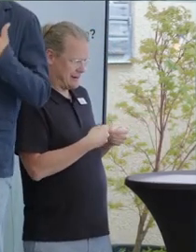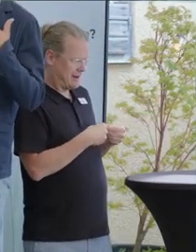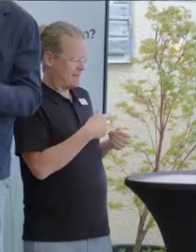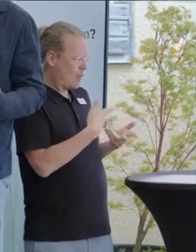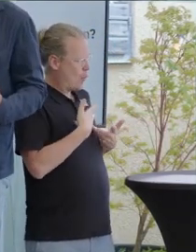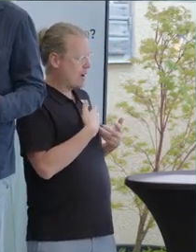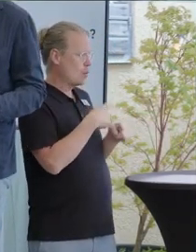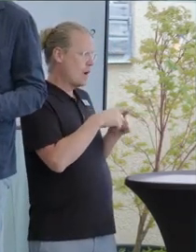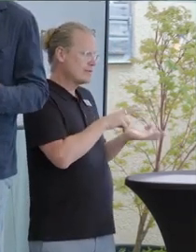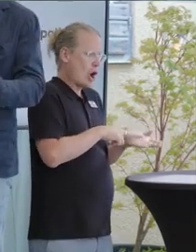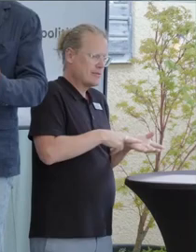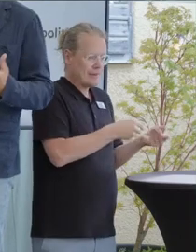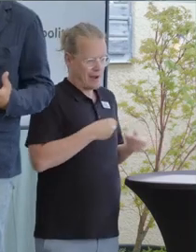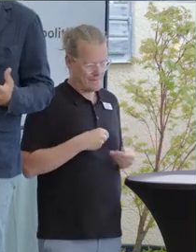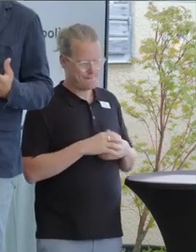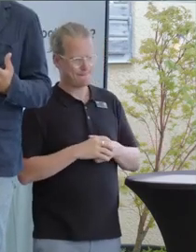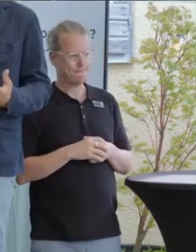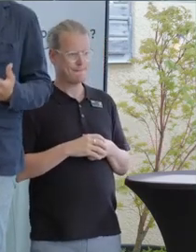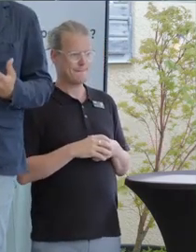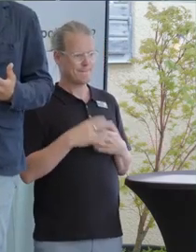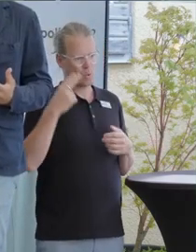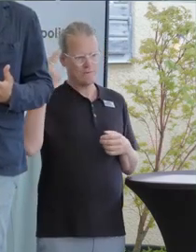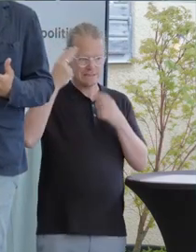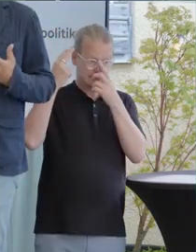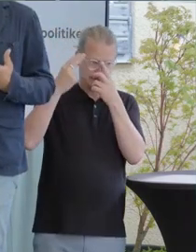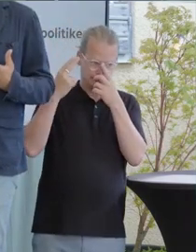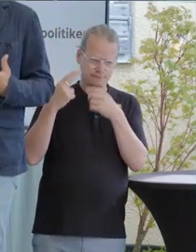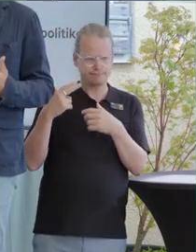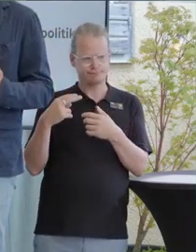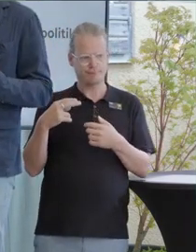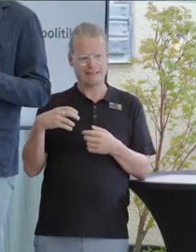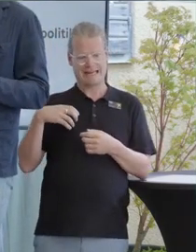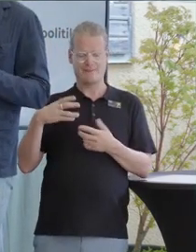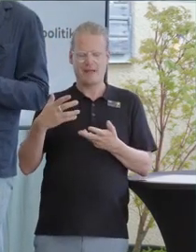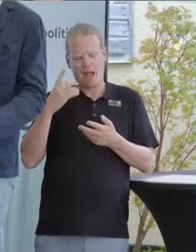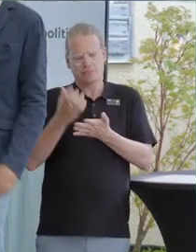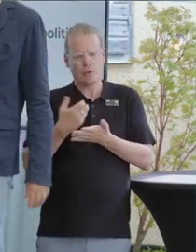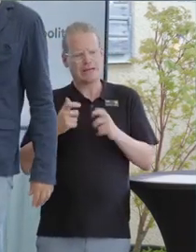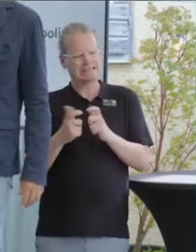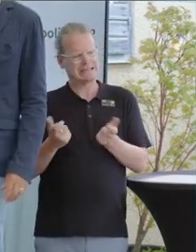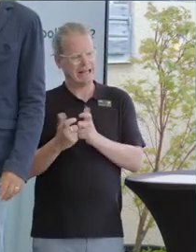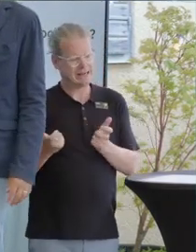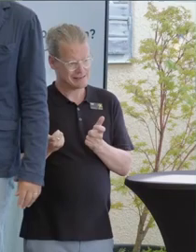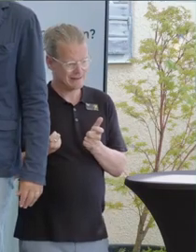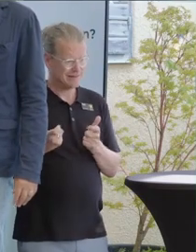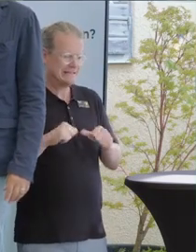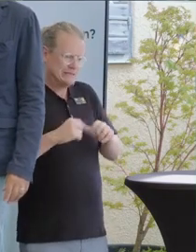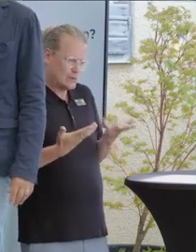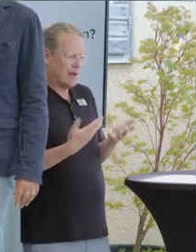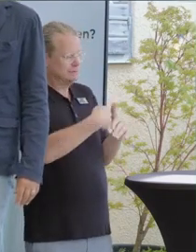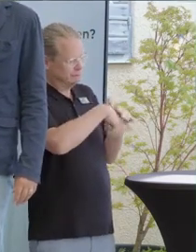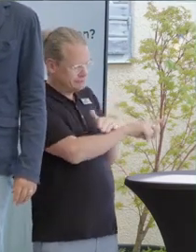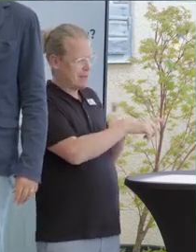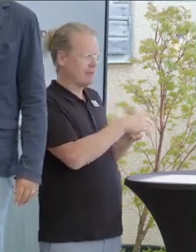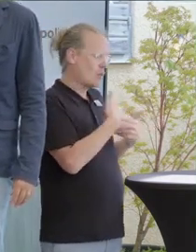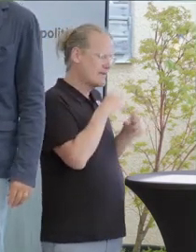av licens att få tillgång till forskningsdata. Det tror jag är centralt. Och det pekar också flera på